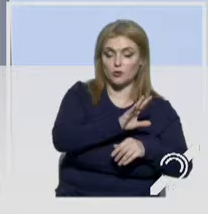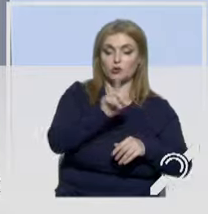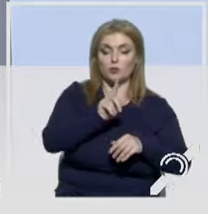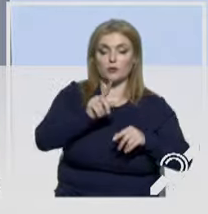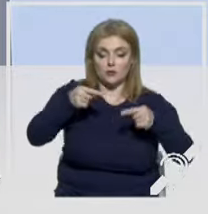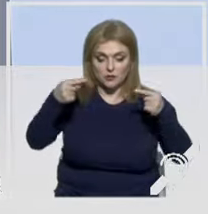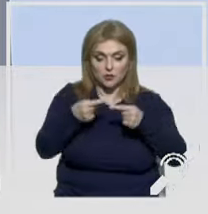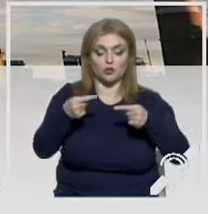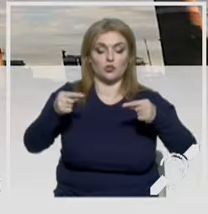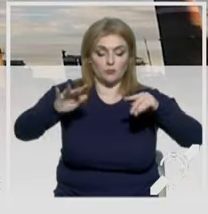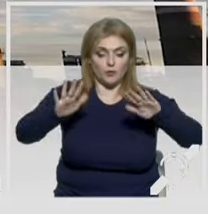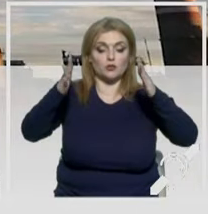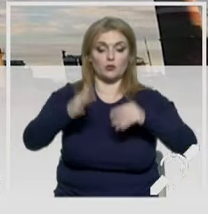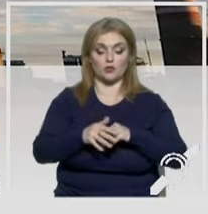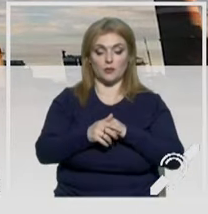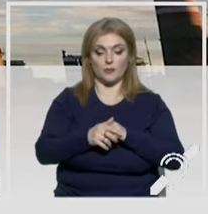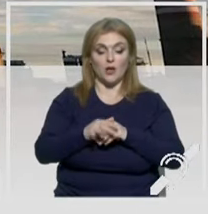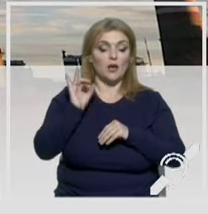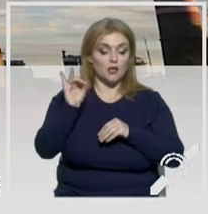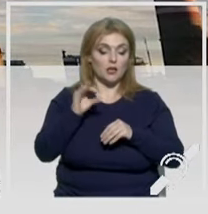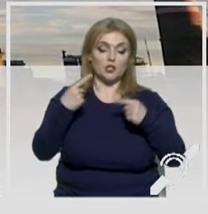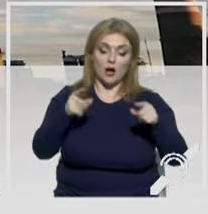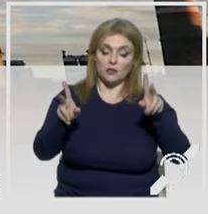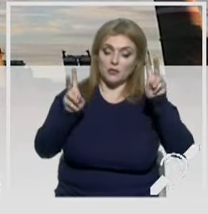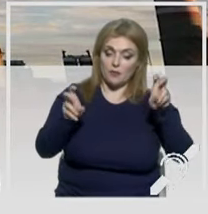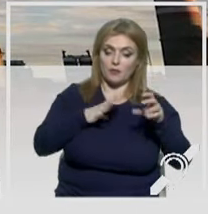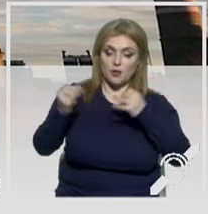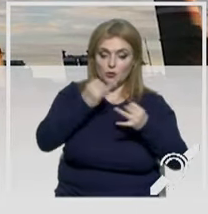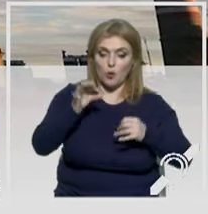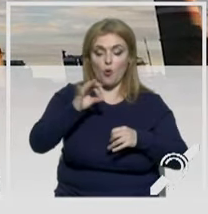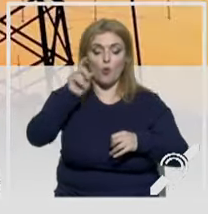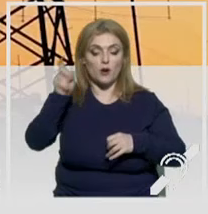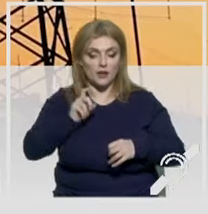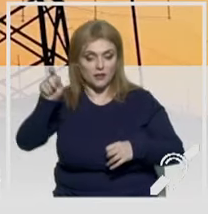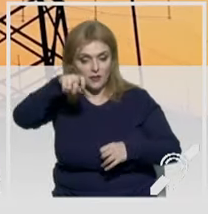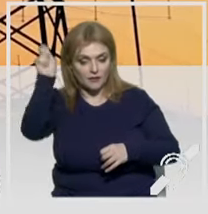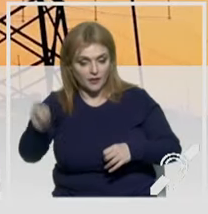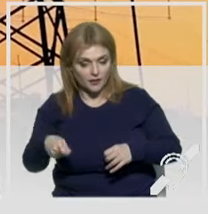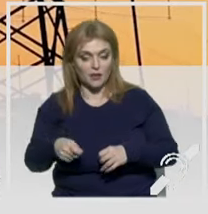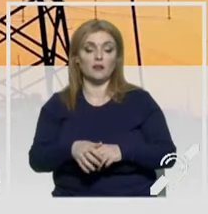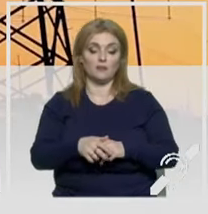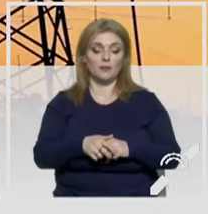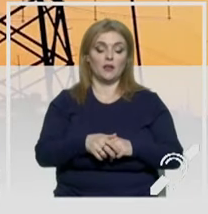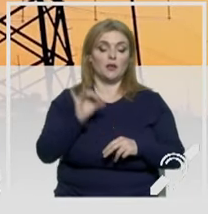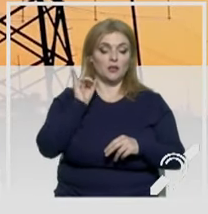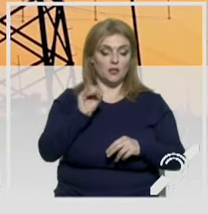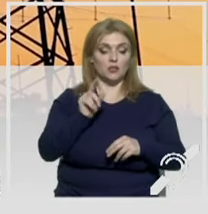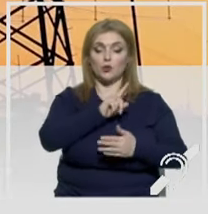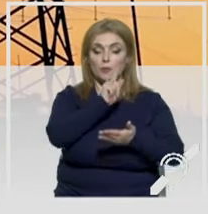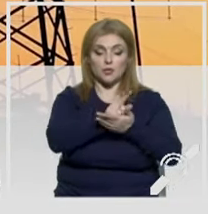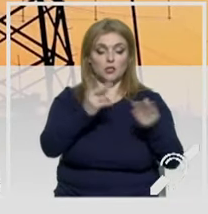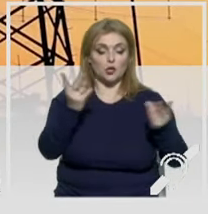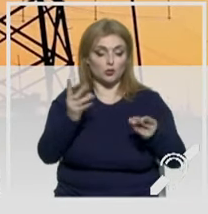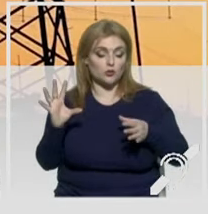de securitatea regională în contextul războiului dus de Rusia în Ucraina, precum și necesitatea consolidării interconexiunilor